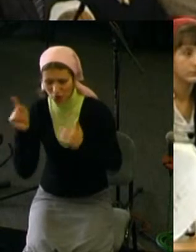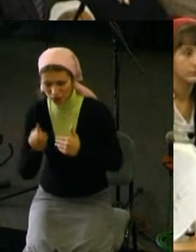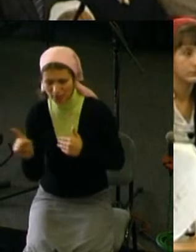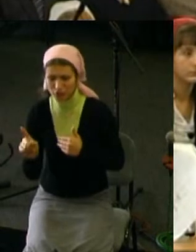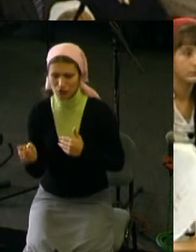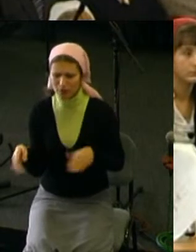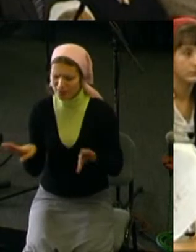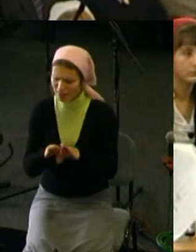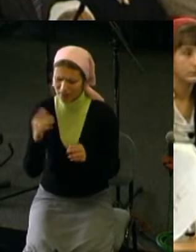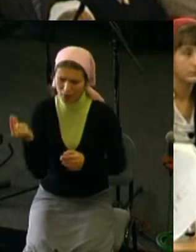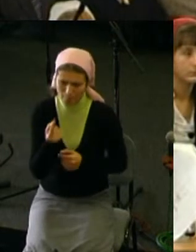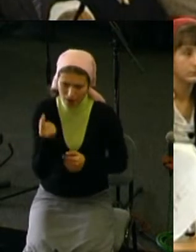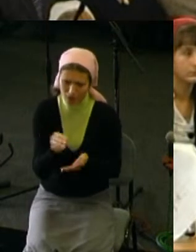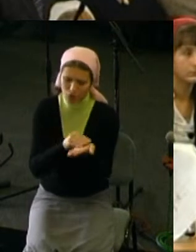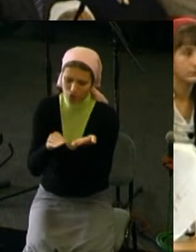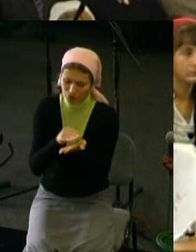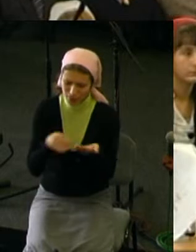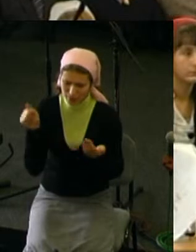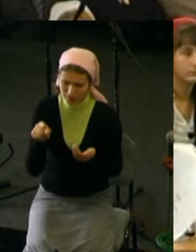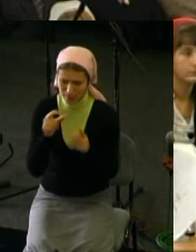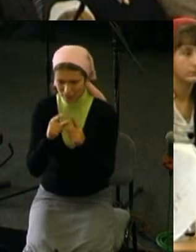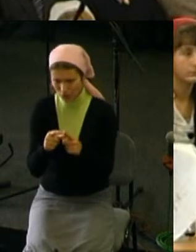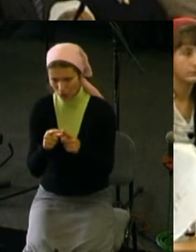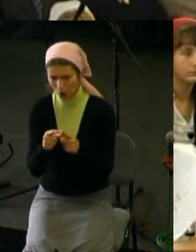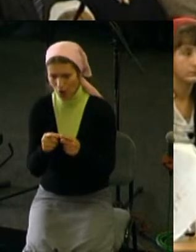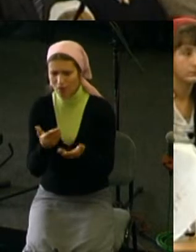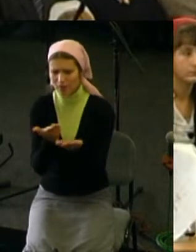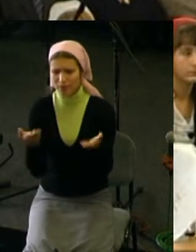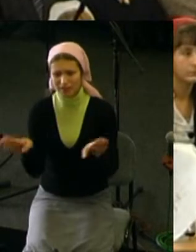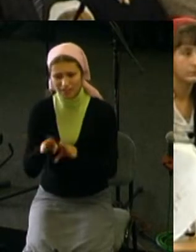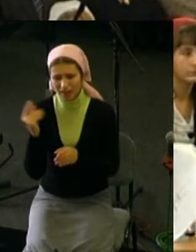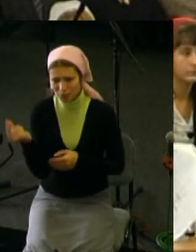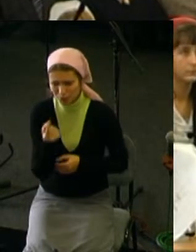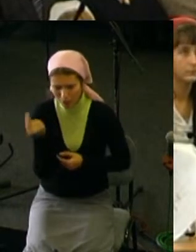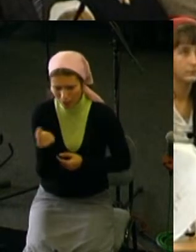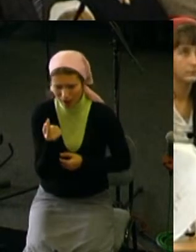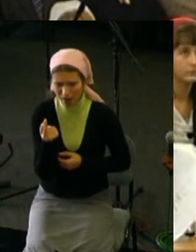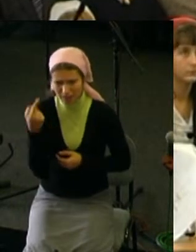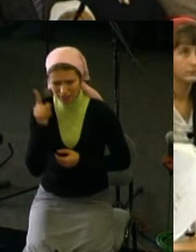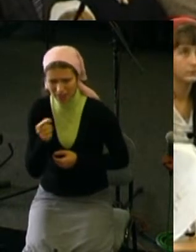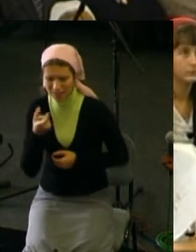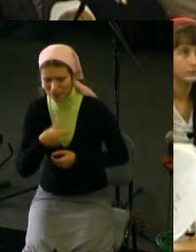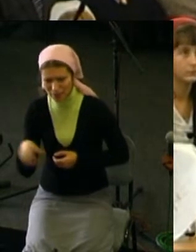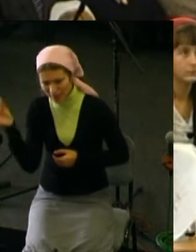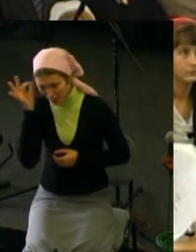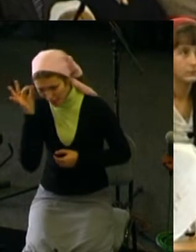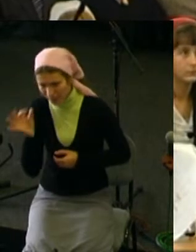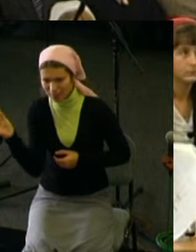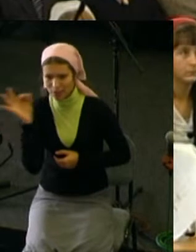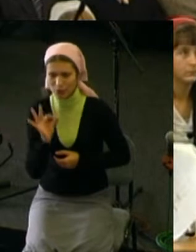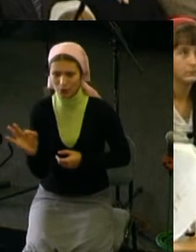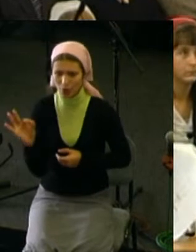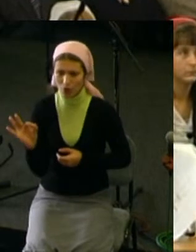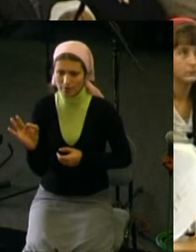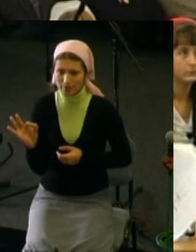що ми так мало повторюємо це слово ми так мало знаєте собі нагадуємо